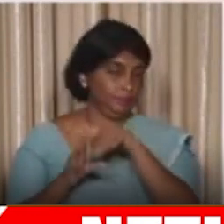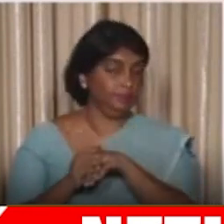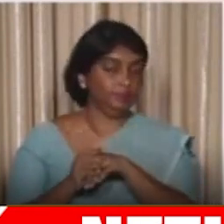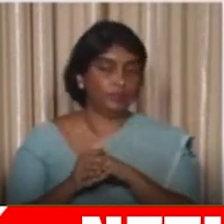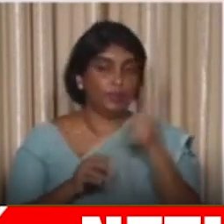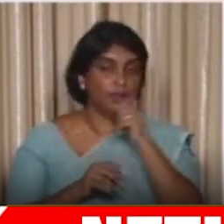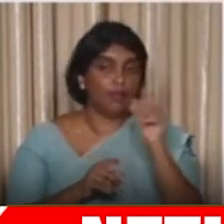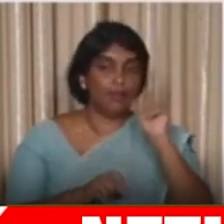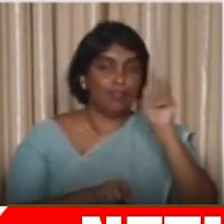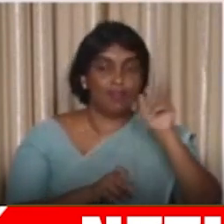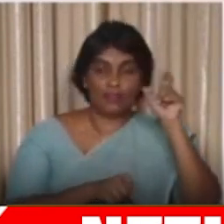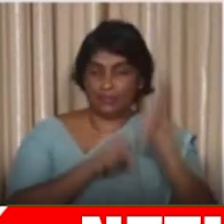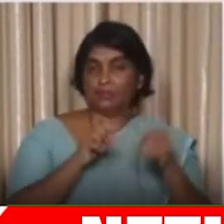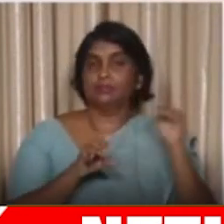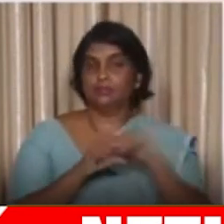නිලධාරීන් ආවා.